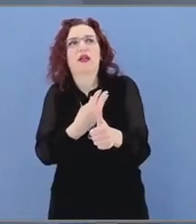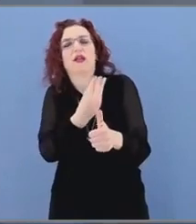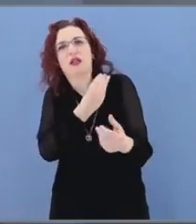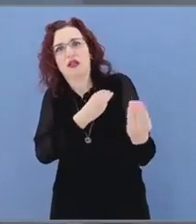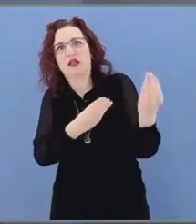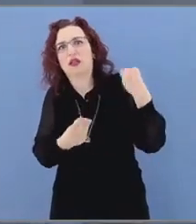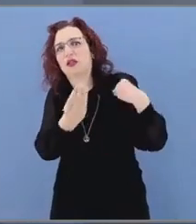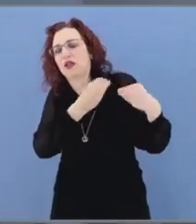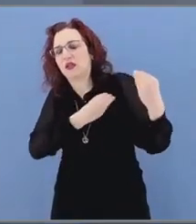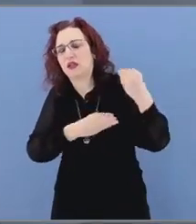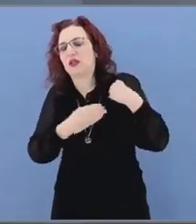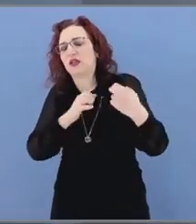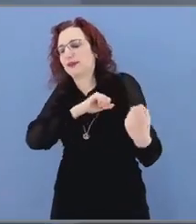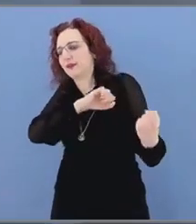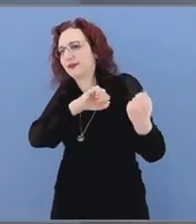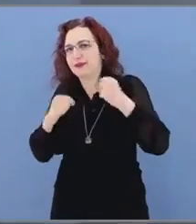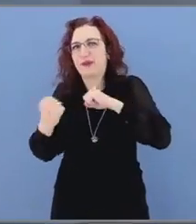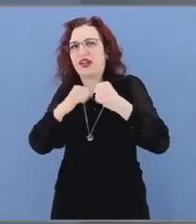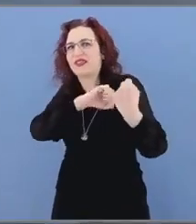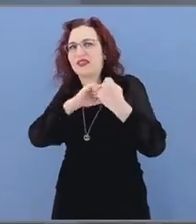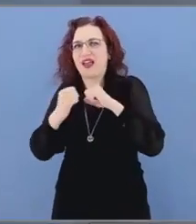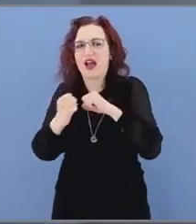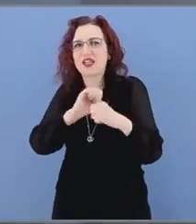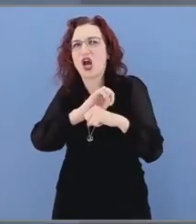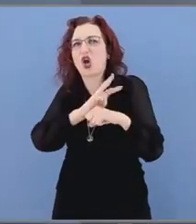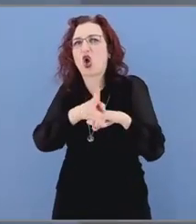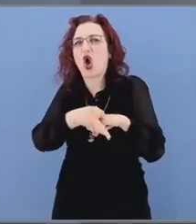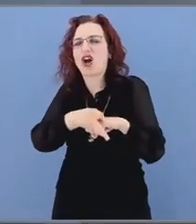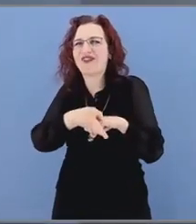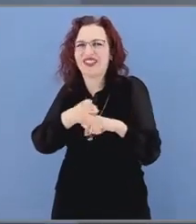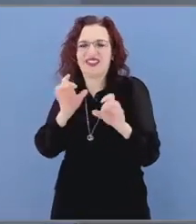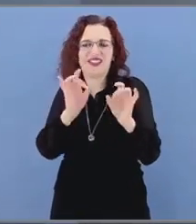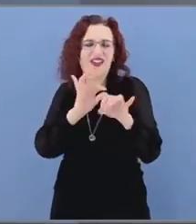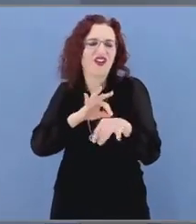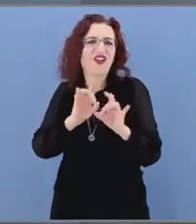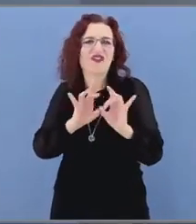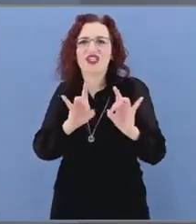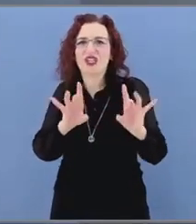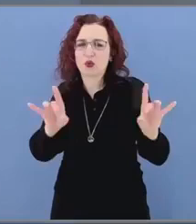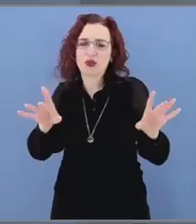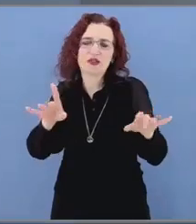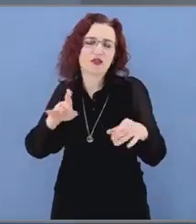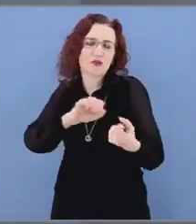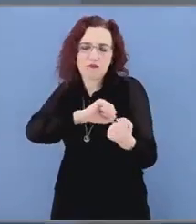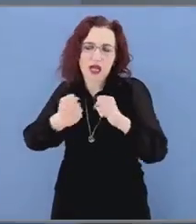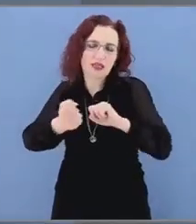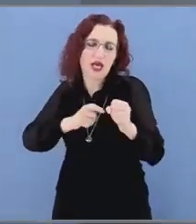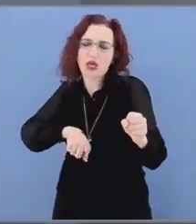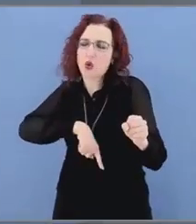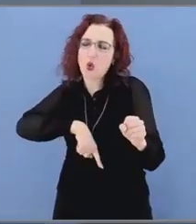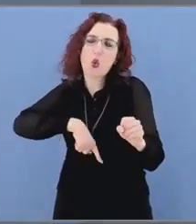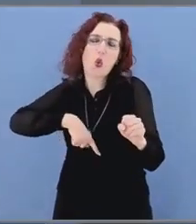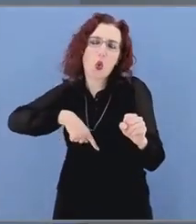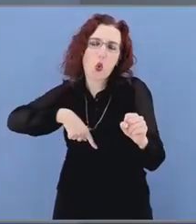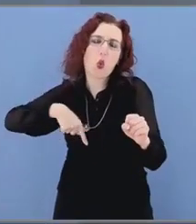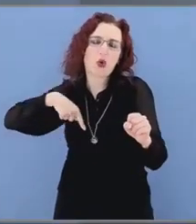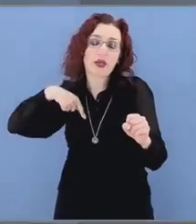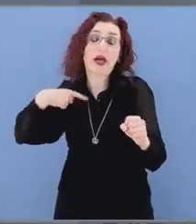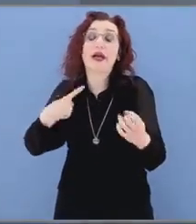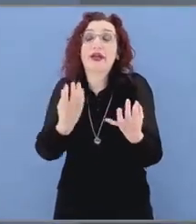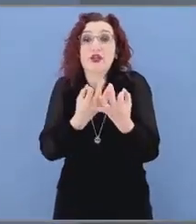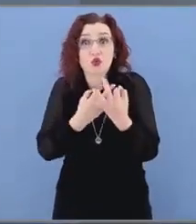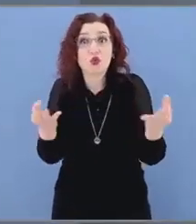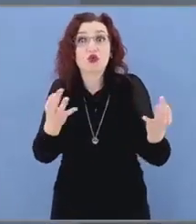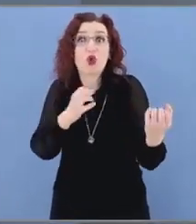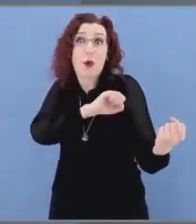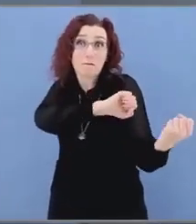al Covid e la vittoria su questo virus terribile è lunga, è giusto che accanto a quella battaglia si sottolinei anche e si